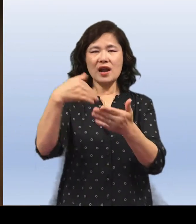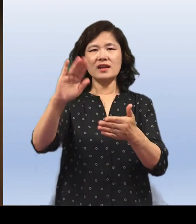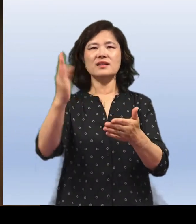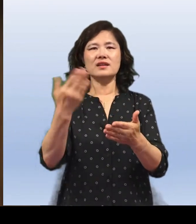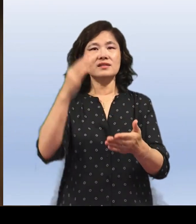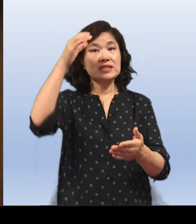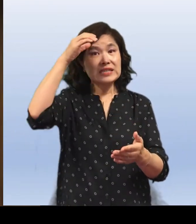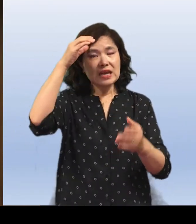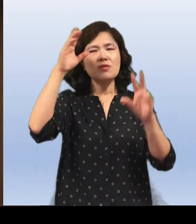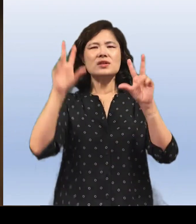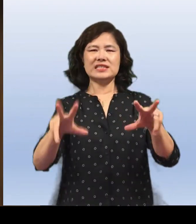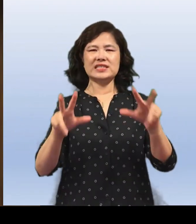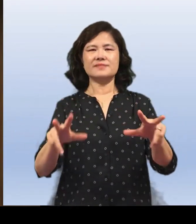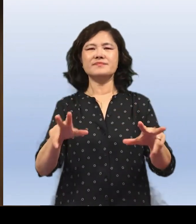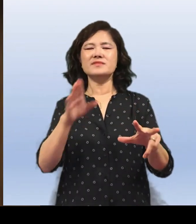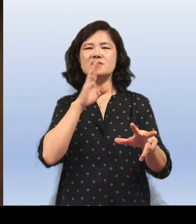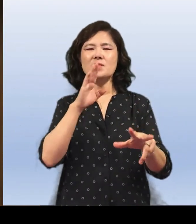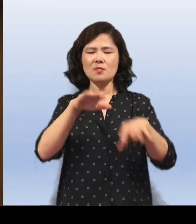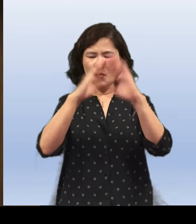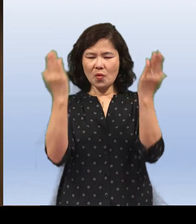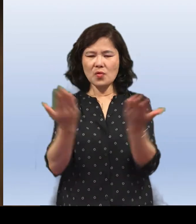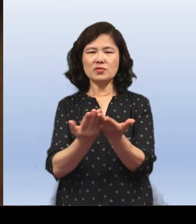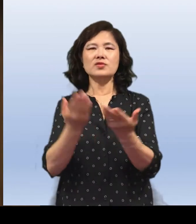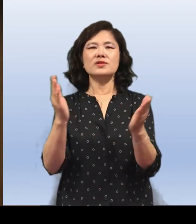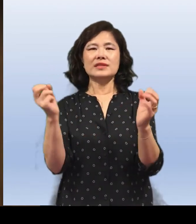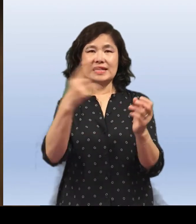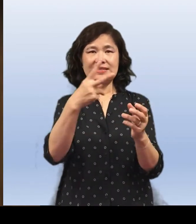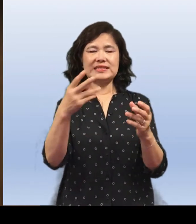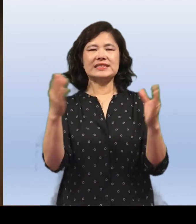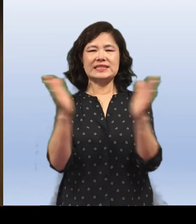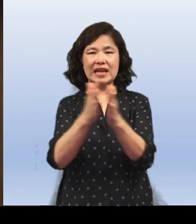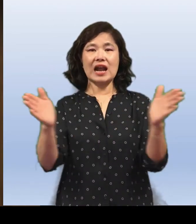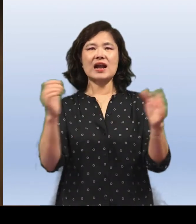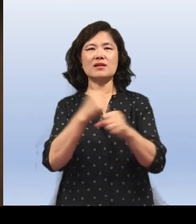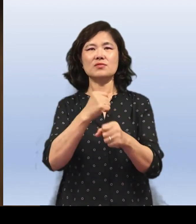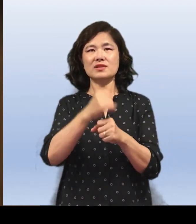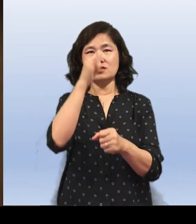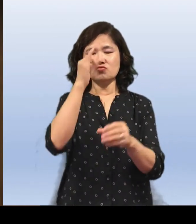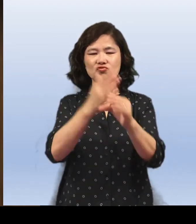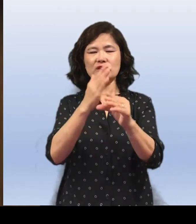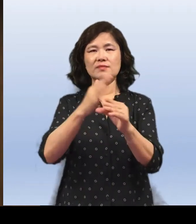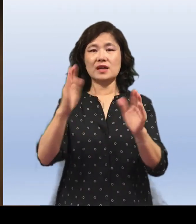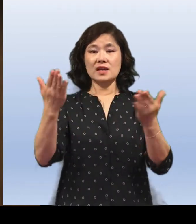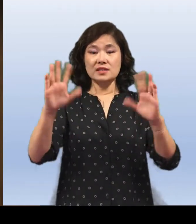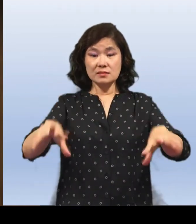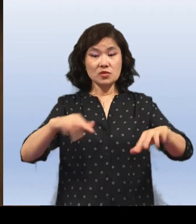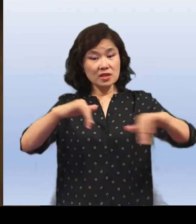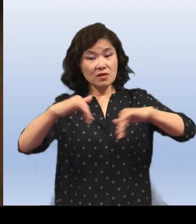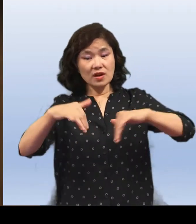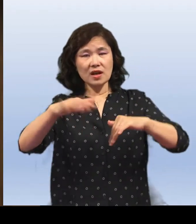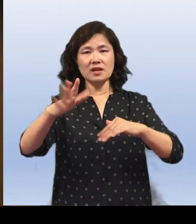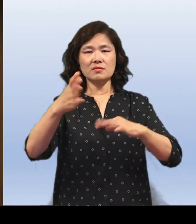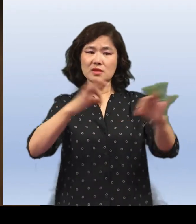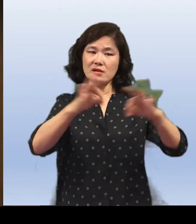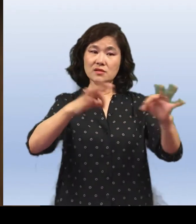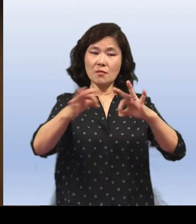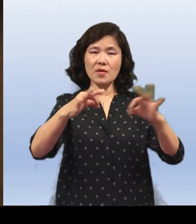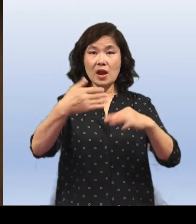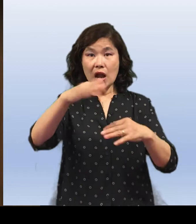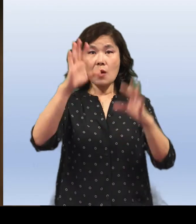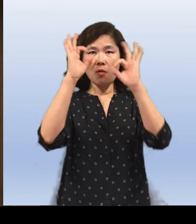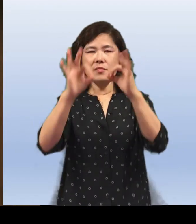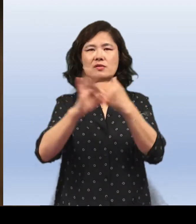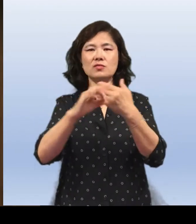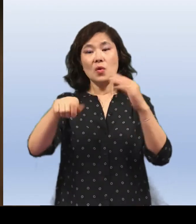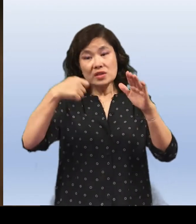기대하고 이 행정명령들을 취소하고 있습니다. 여러분, 지금도 우리가 길거리를 나가거나 상점이나 몰에 가보면,